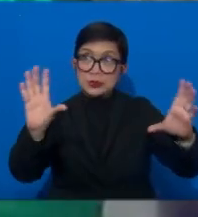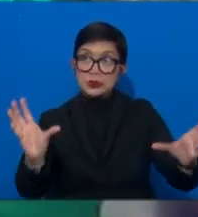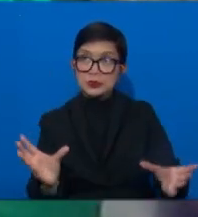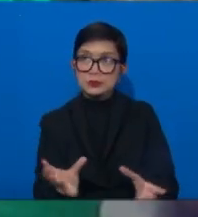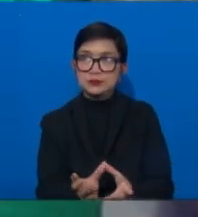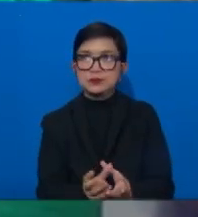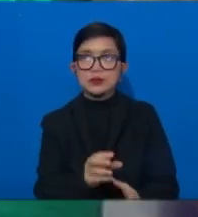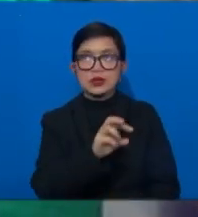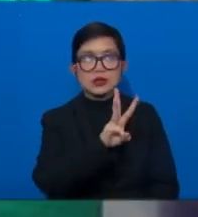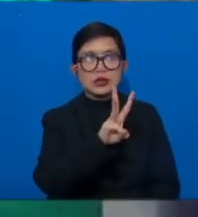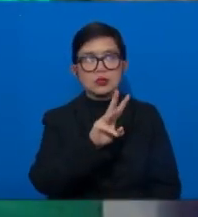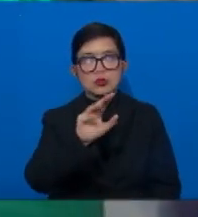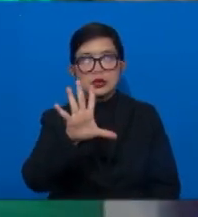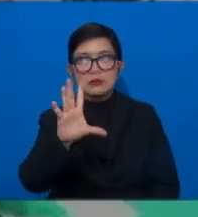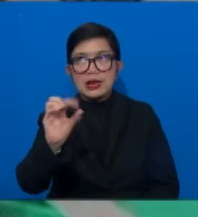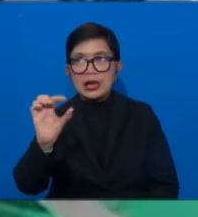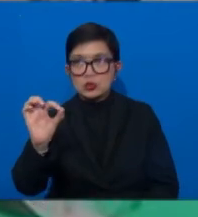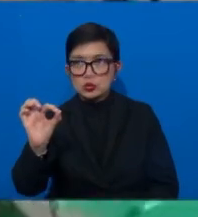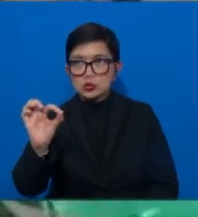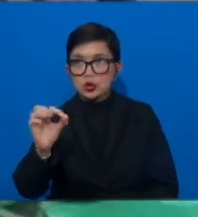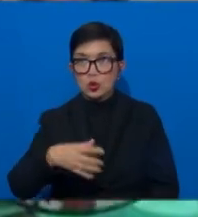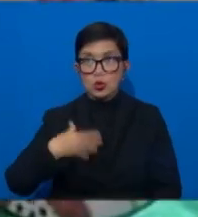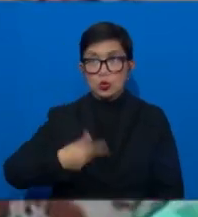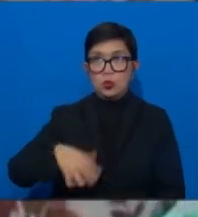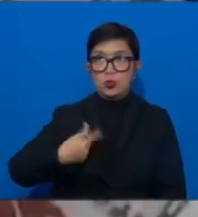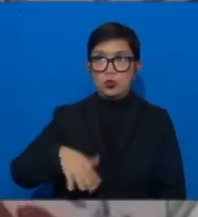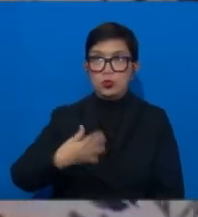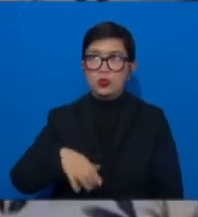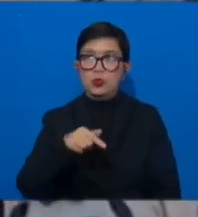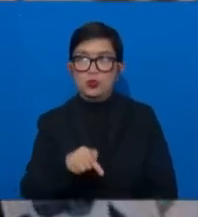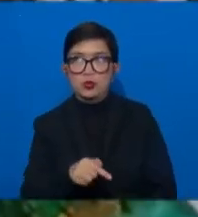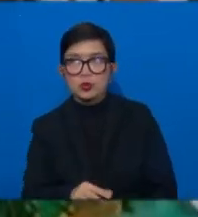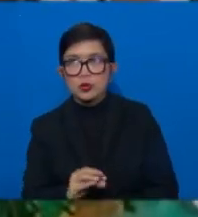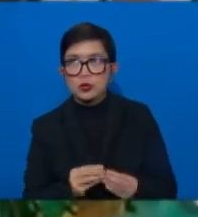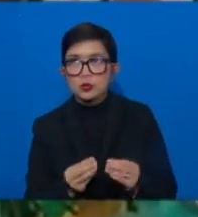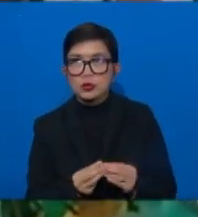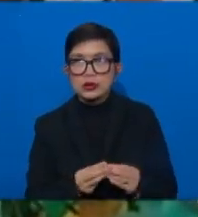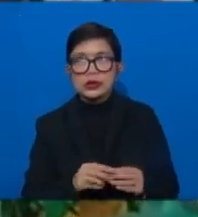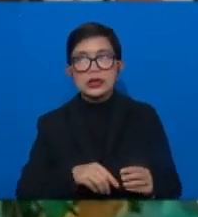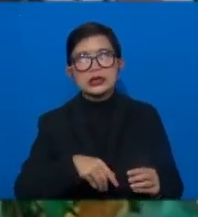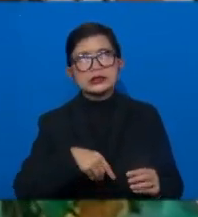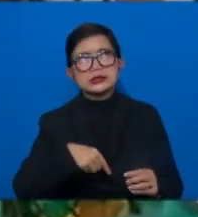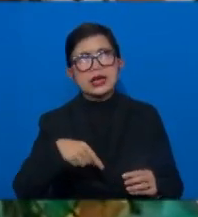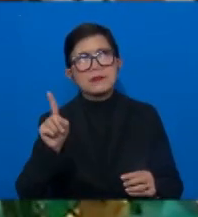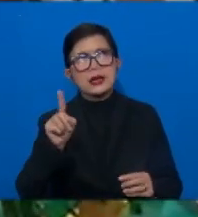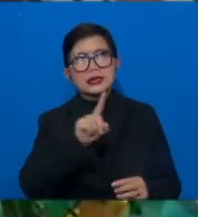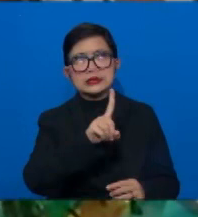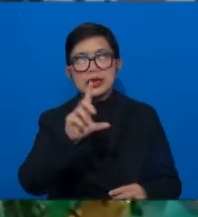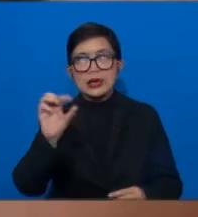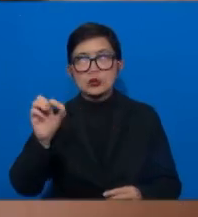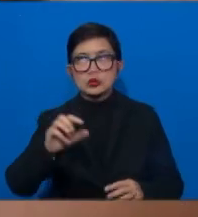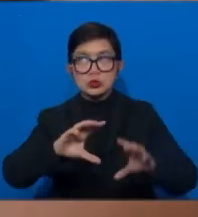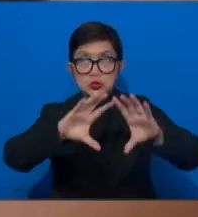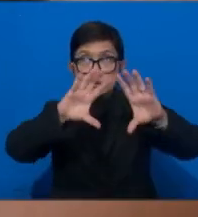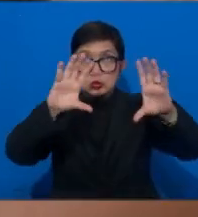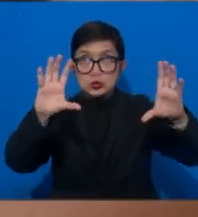dari 3.500 parsel. Dalam sehari, rumah produksi ini bisa membuat hingga 100 parsel. Kita